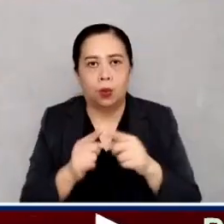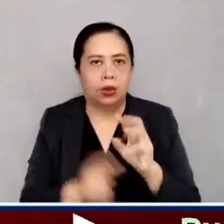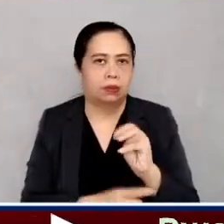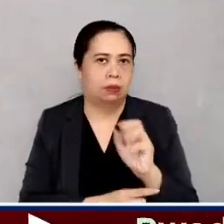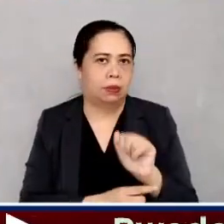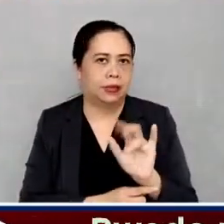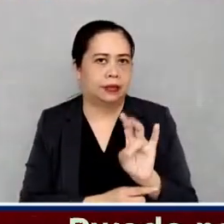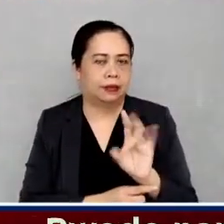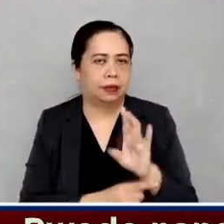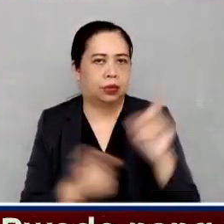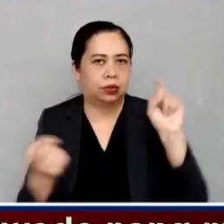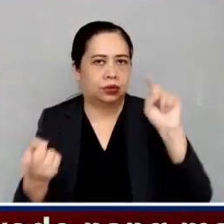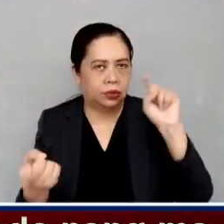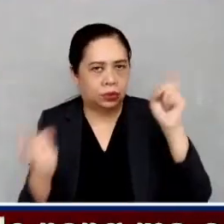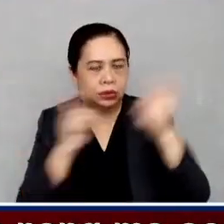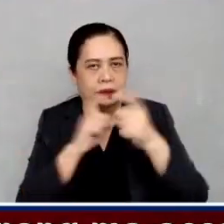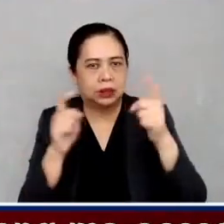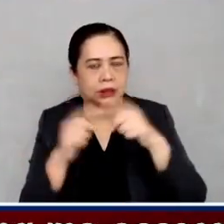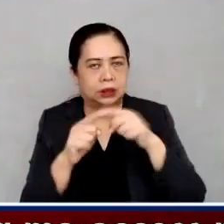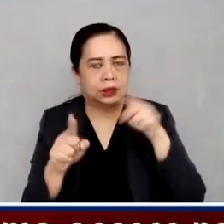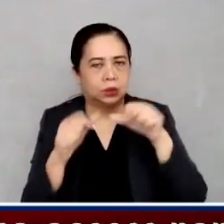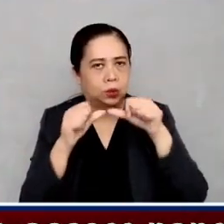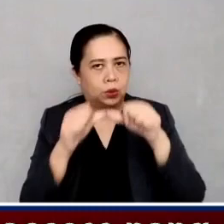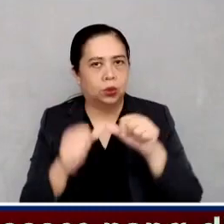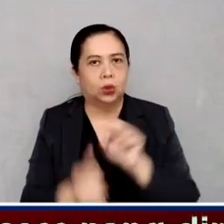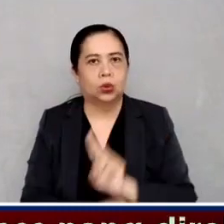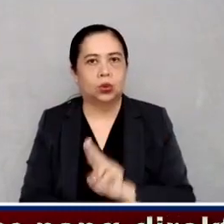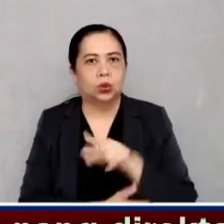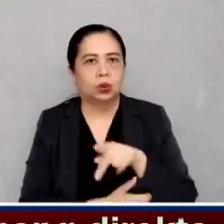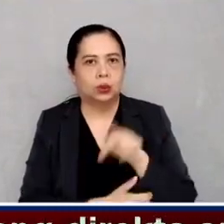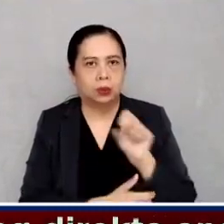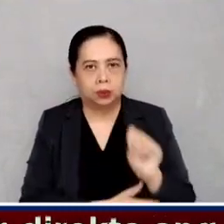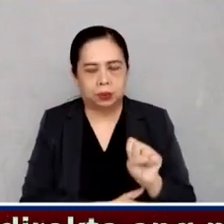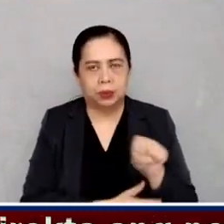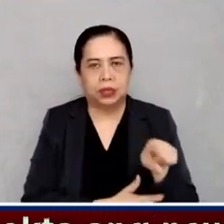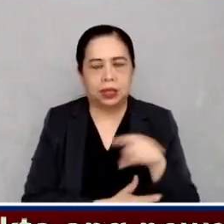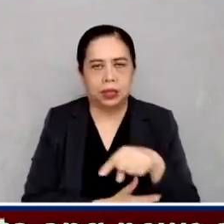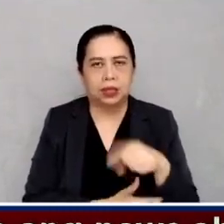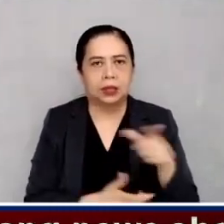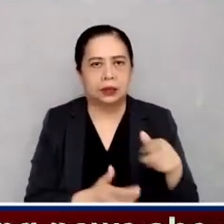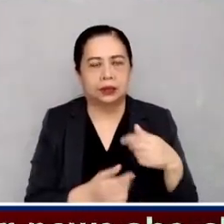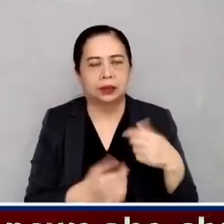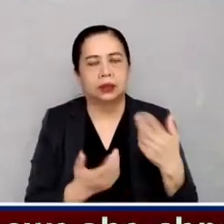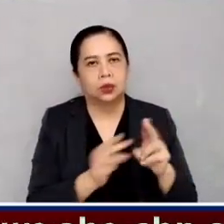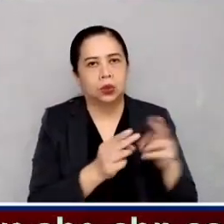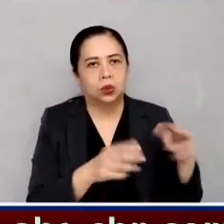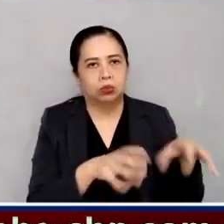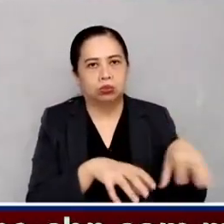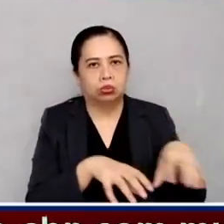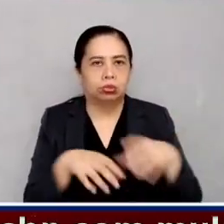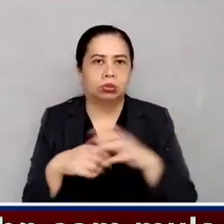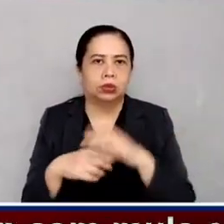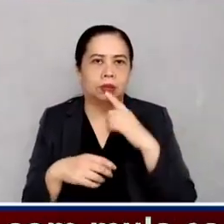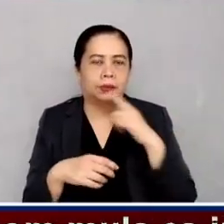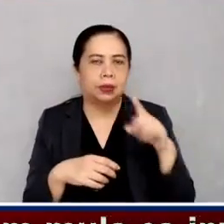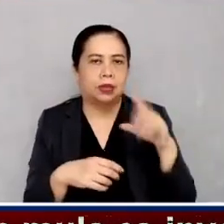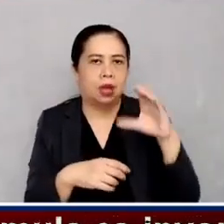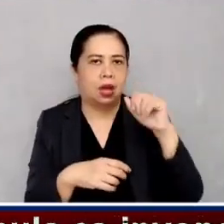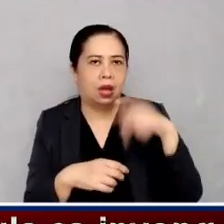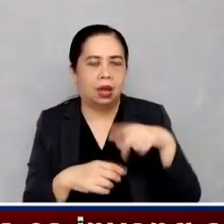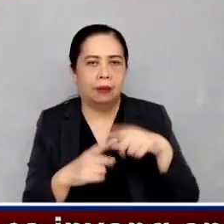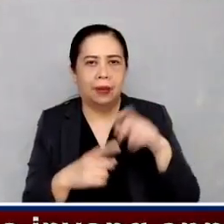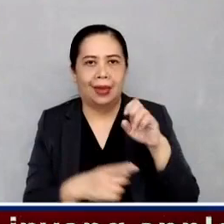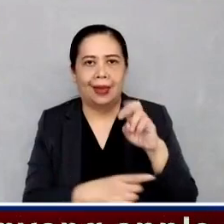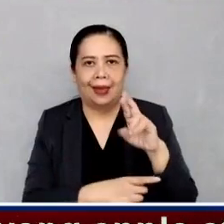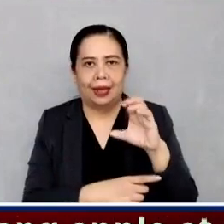para palitan ang Uninterruptible Power Supply o UPS units. Ayon kay CAAP spokesperson Eric